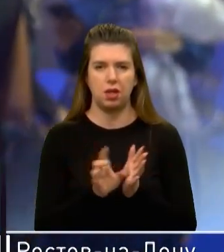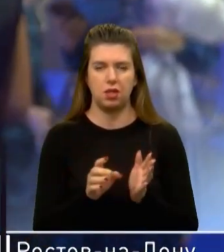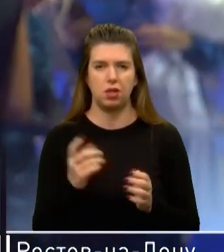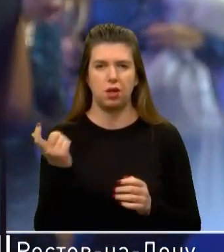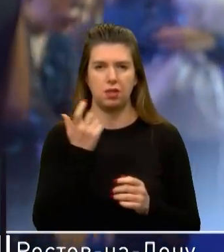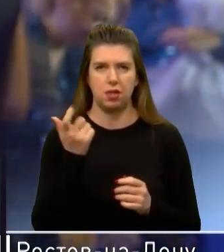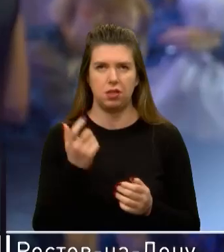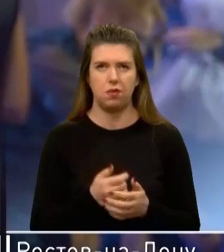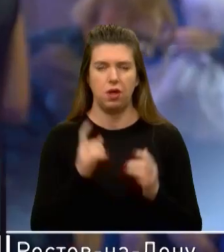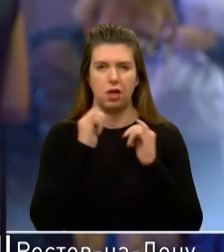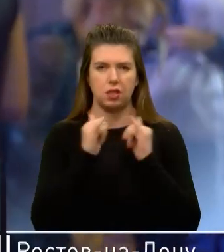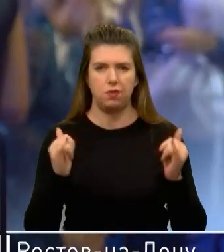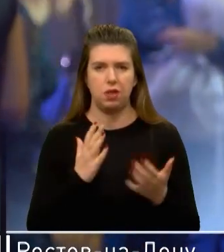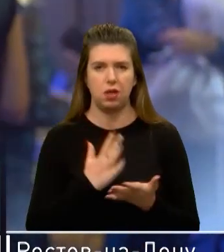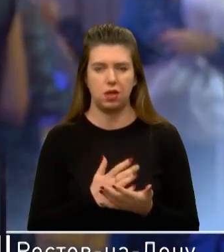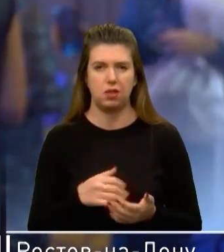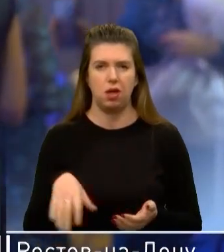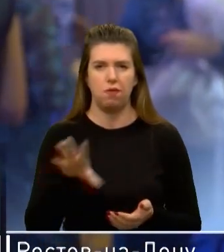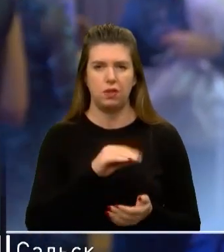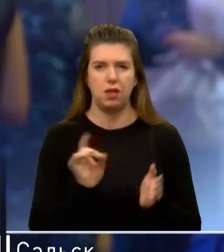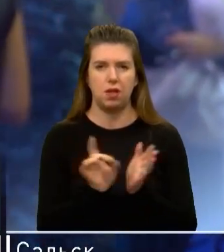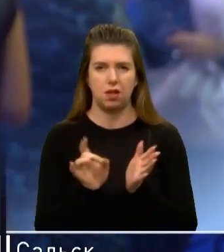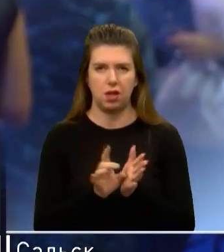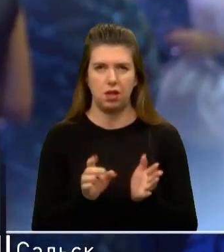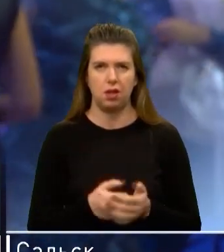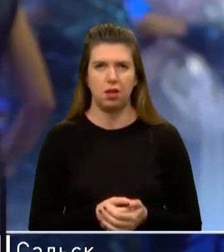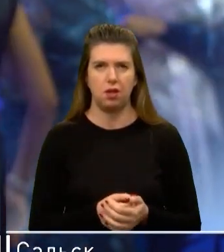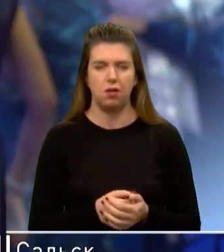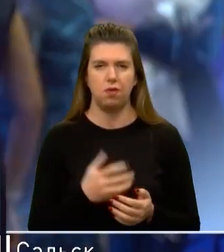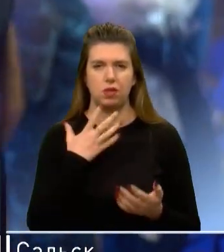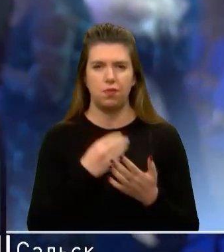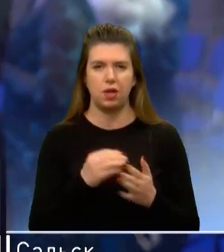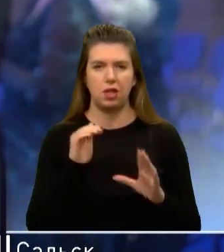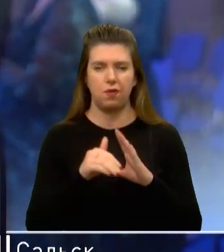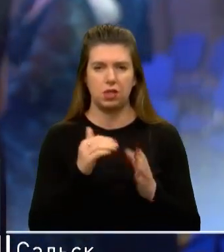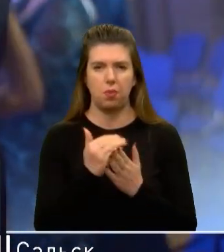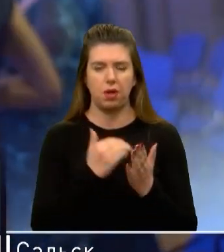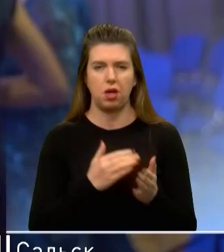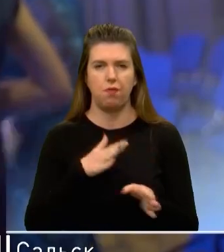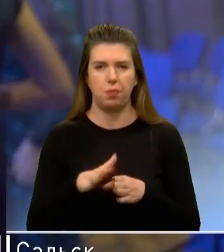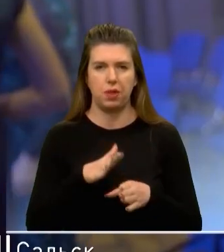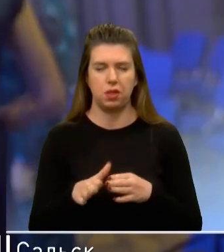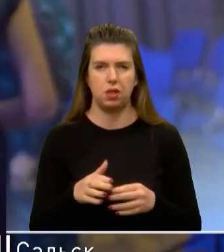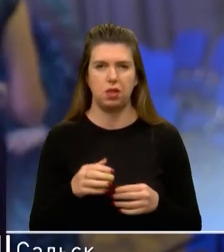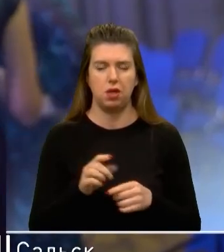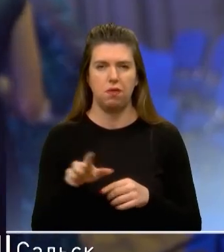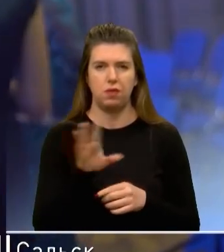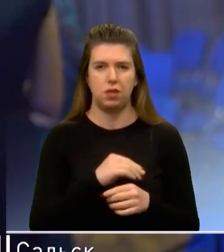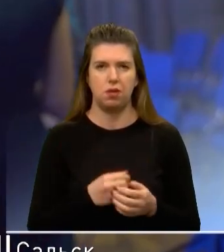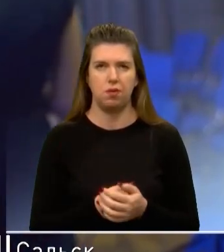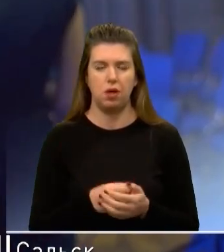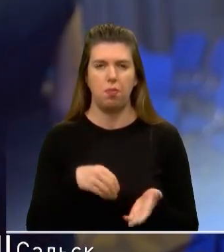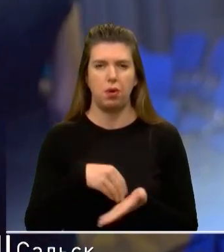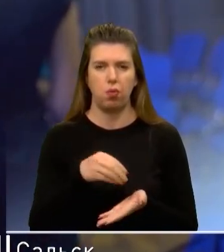хозяйство развивается Донские энергетики в рамках своих Инвест программ осуществляют тех перевооружения